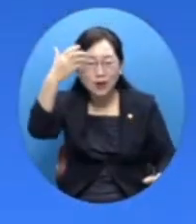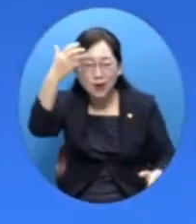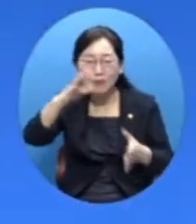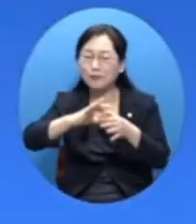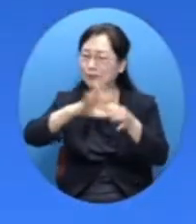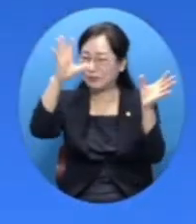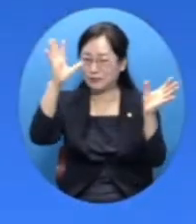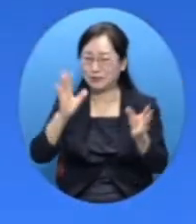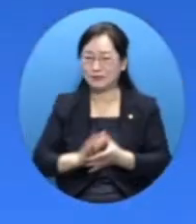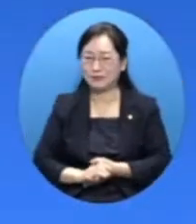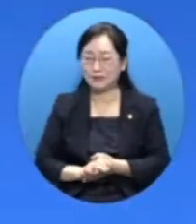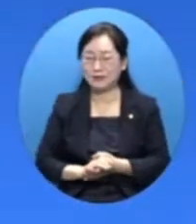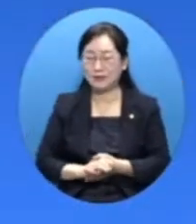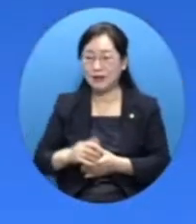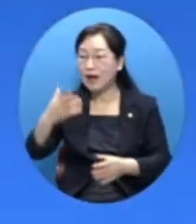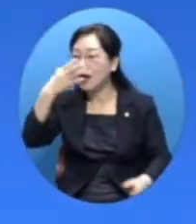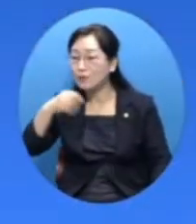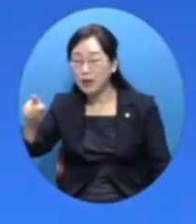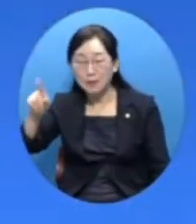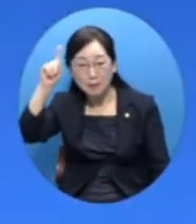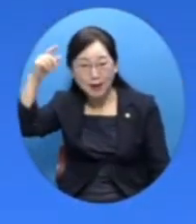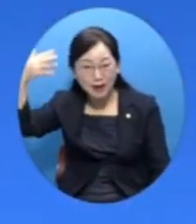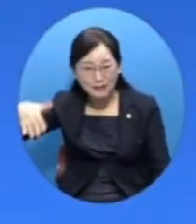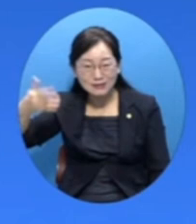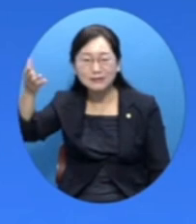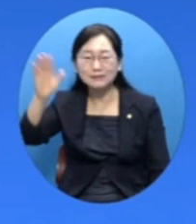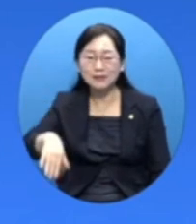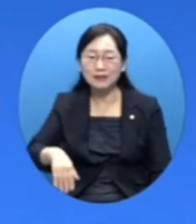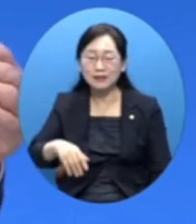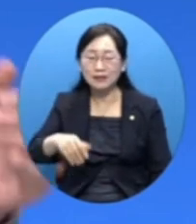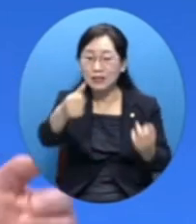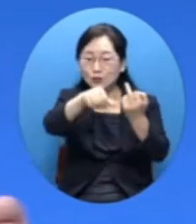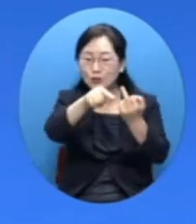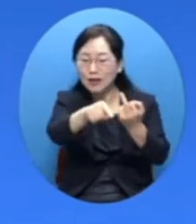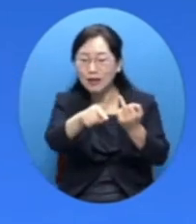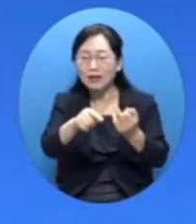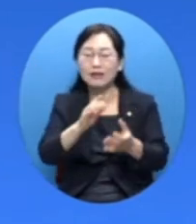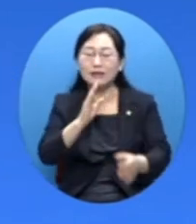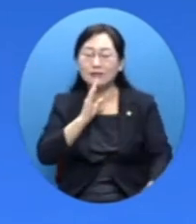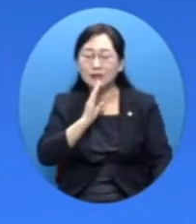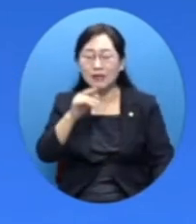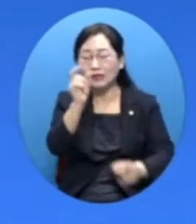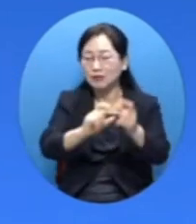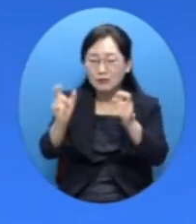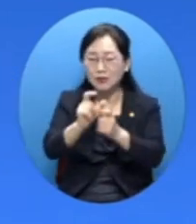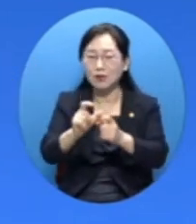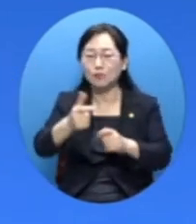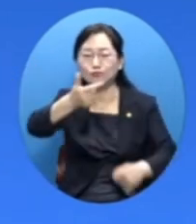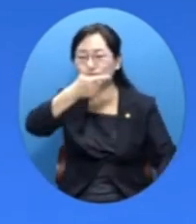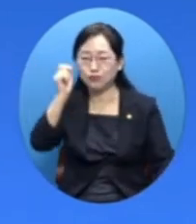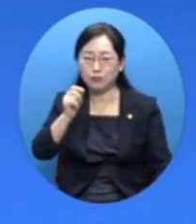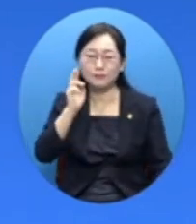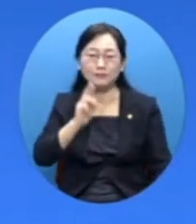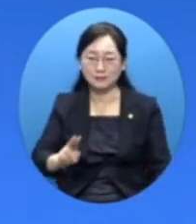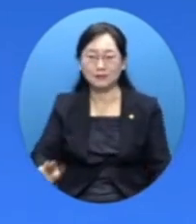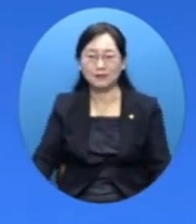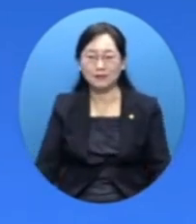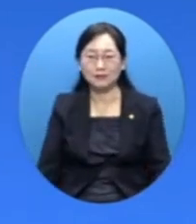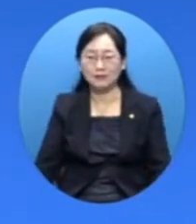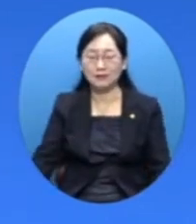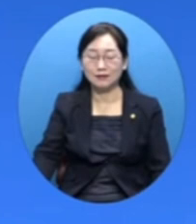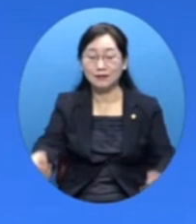아니었습니다 아브라함도 완전하지 못했지만 카은 그보다 더 모든 것이 부족했던 것 같습니다